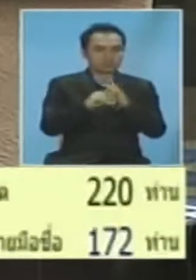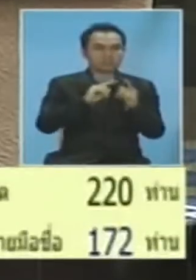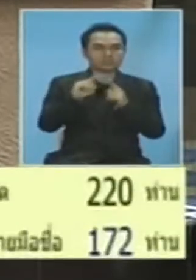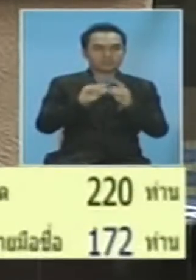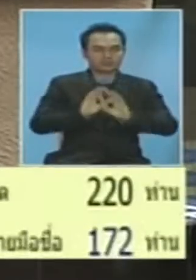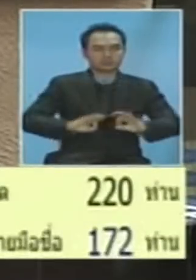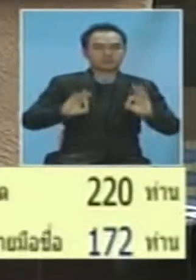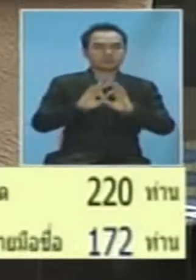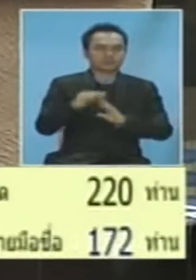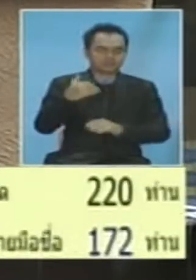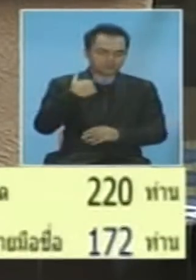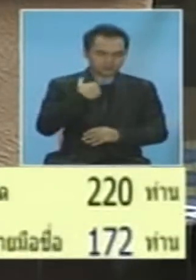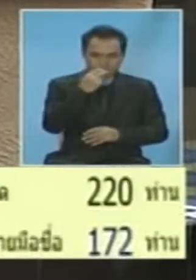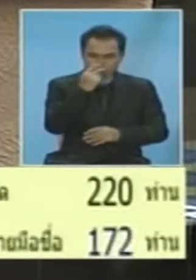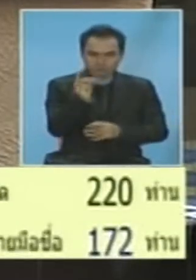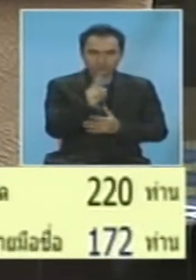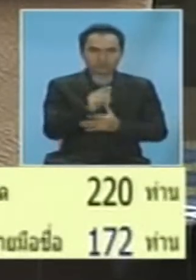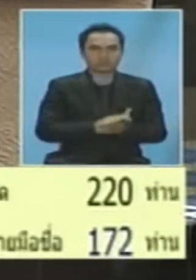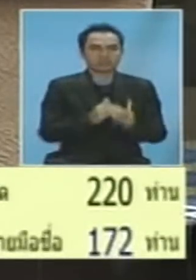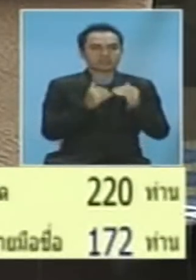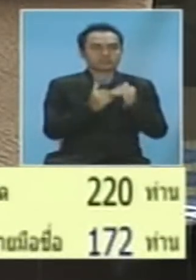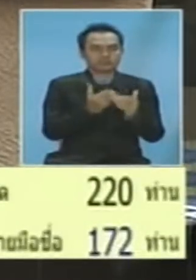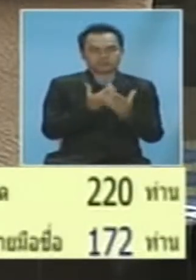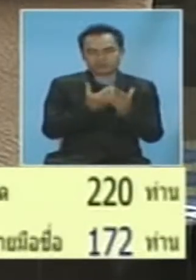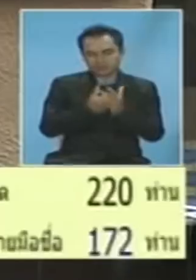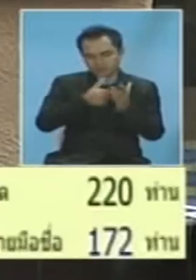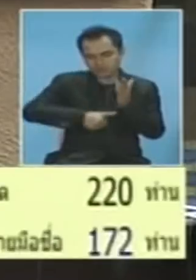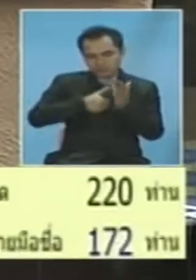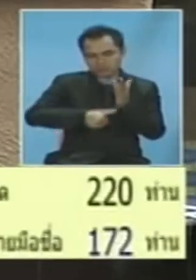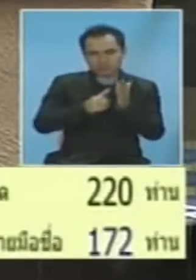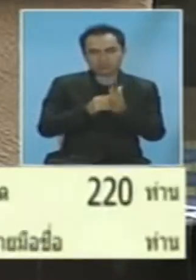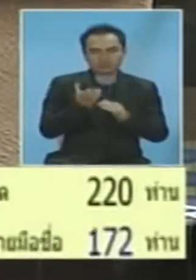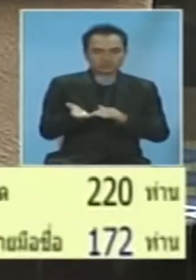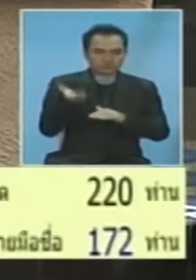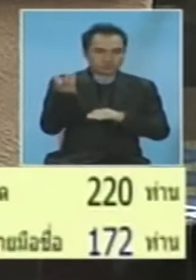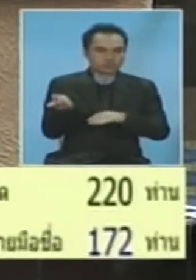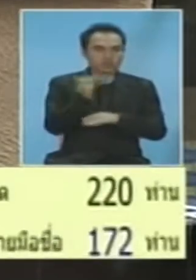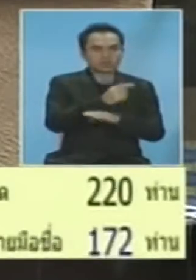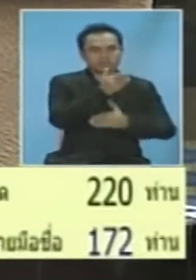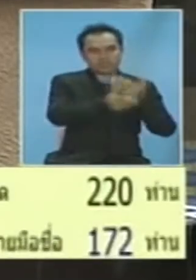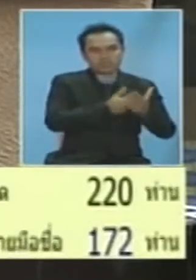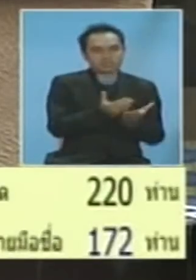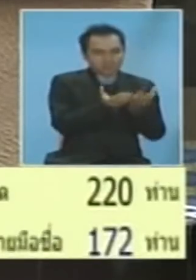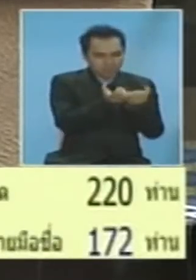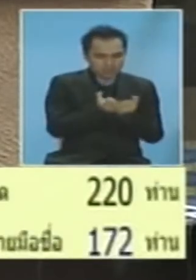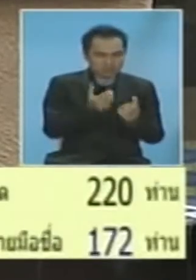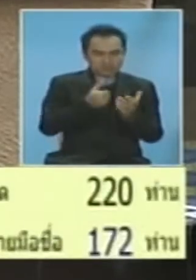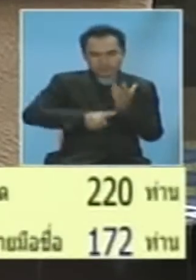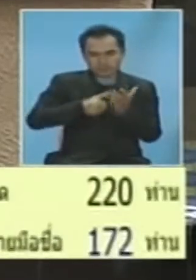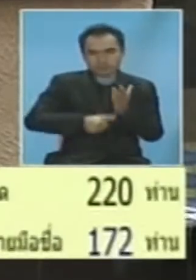าลโดยมีการกำหนดราคารับจำนำไว้สูงกว่าราคาตลาดและรับจำนำทุกเมล็ด